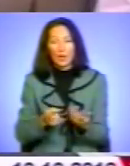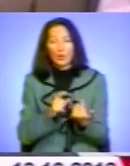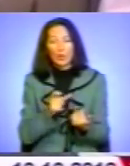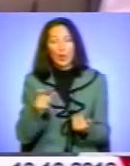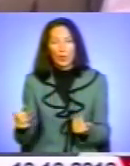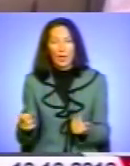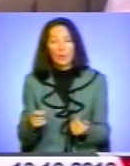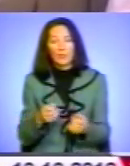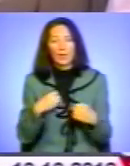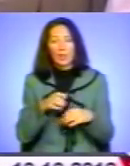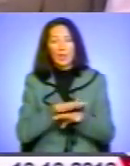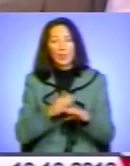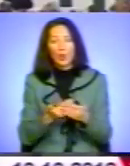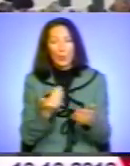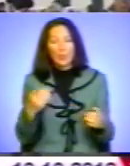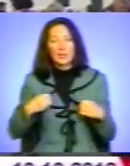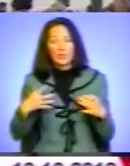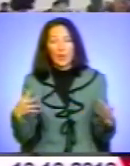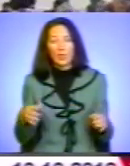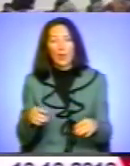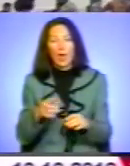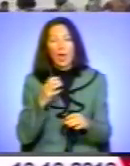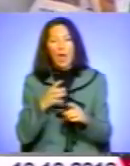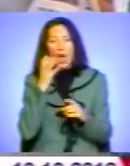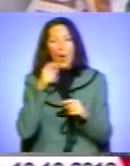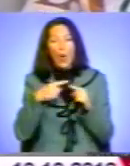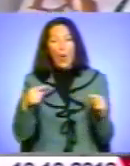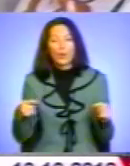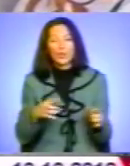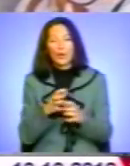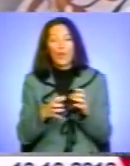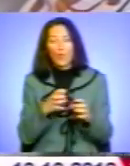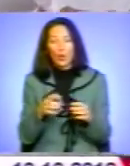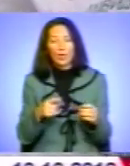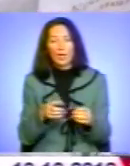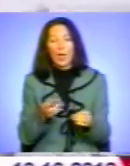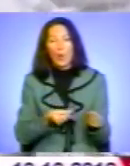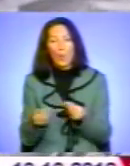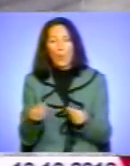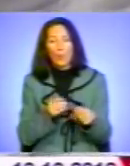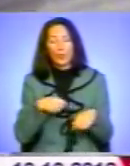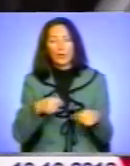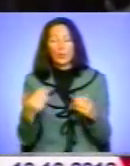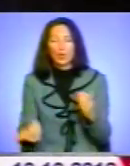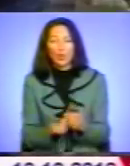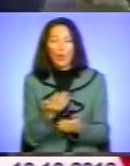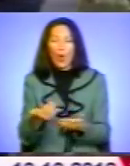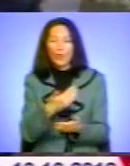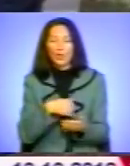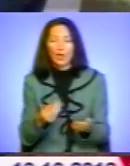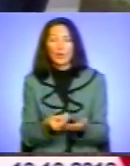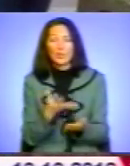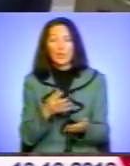ярмарок передсвятковий, а овочі, фрукти, борошно, олію і цукор продаватимуть уже з нового врожаю. Ціни обіцяють